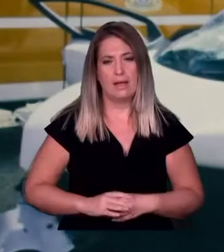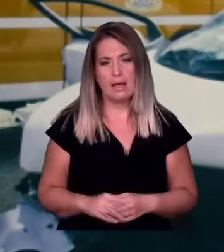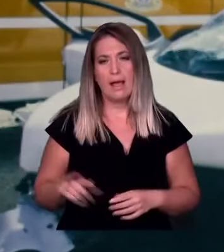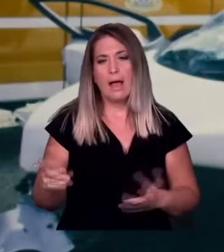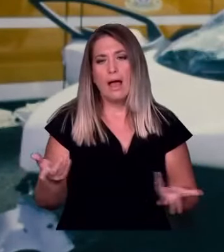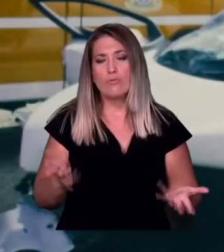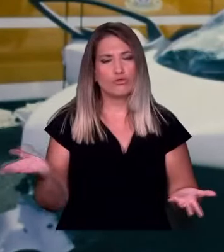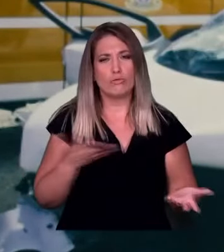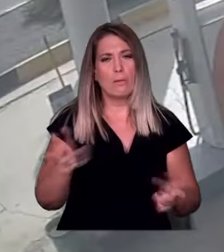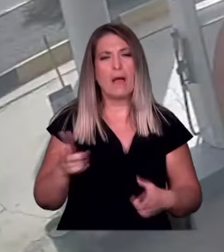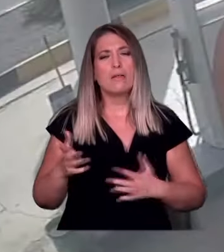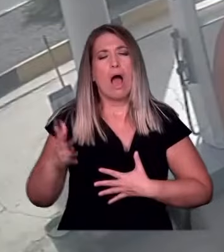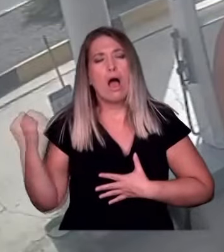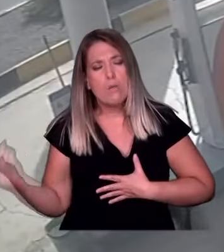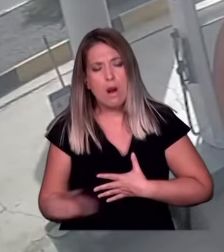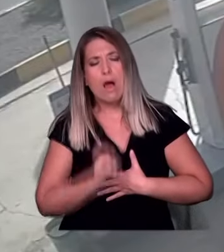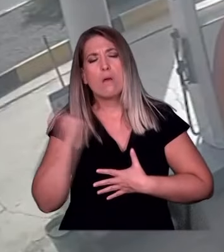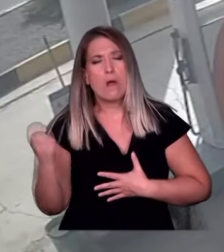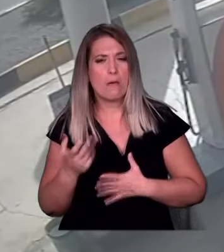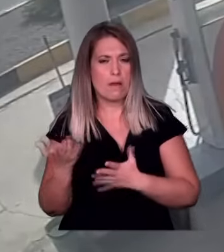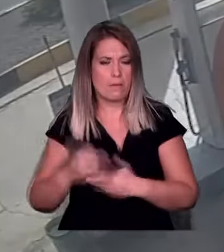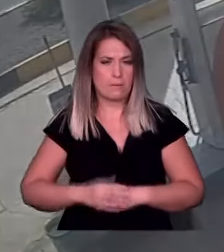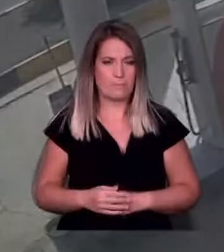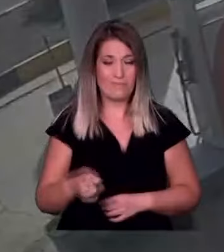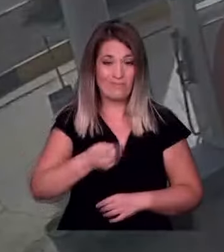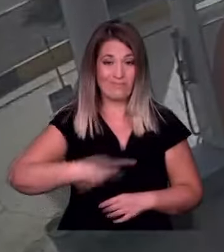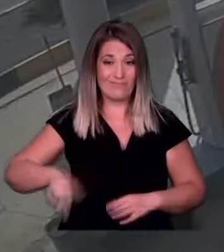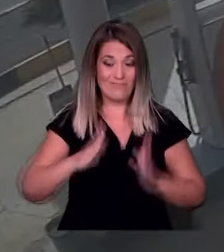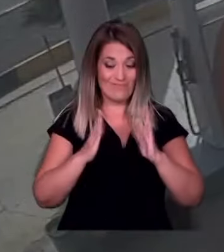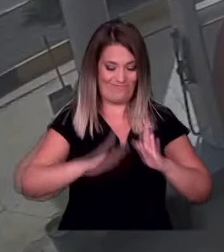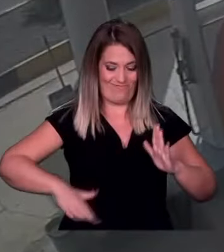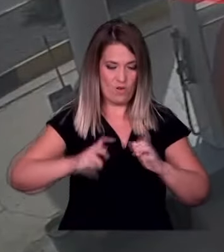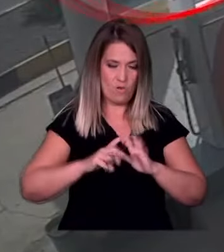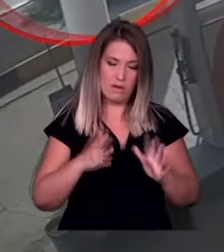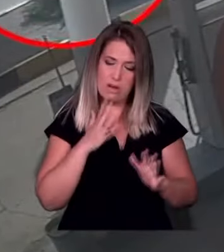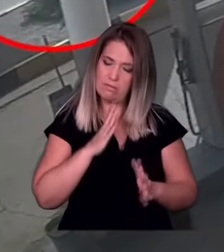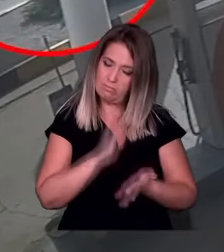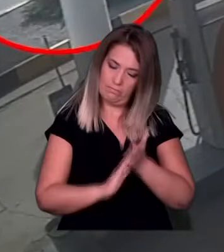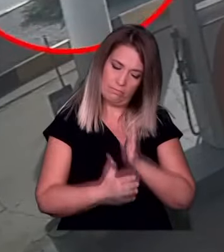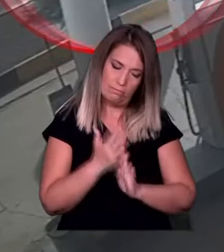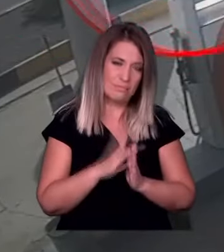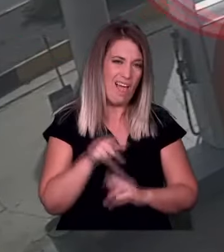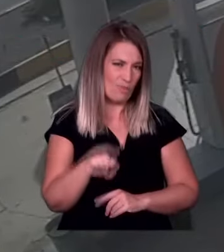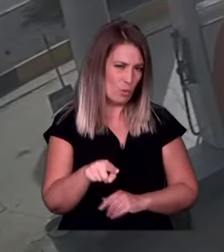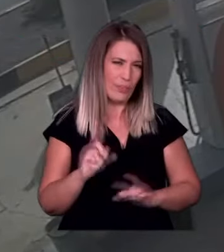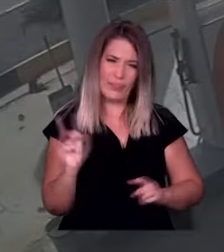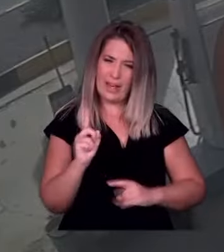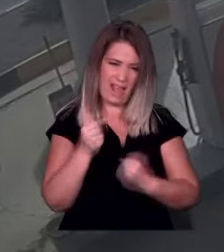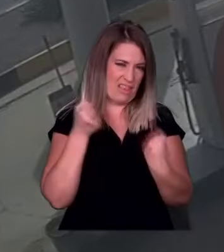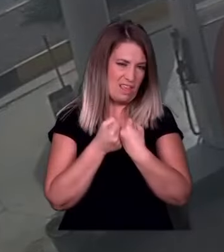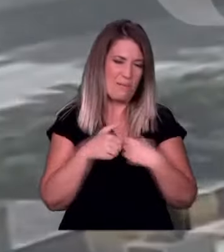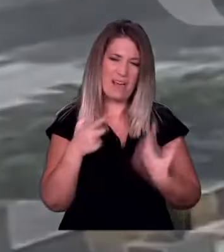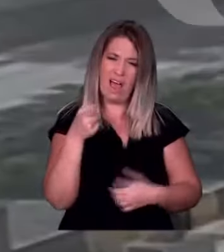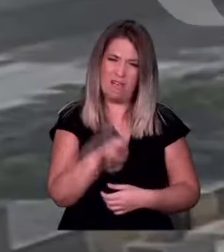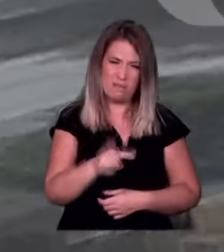μπορούσαν να μιλήσουν, δηλαδή βογκούσανε. Οι κάτοικοι της περιοχής βράζουν από τα όσα έγιναν. Μιλούν για ένα έγκλημα που σημειώθηκε επειδή οι αρμόδιοι